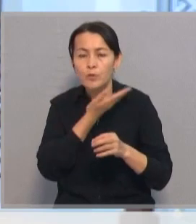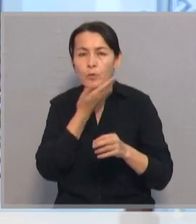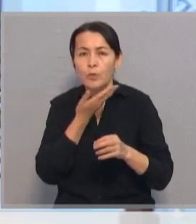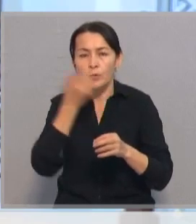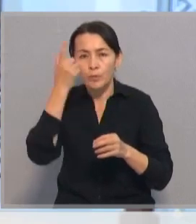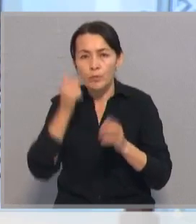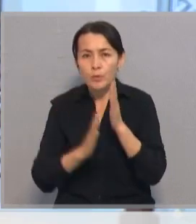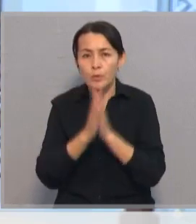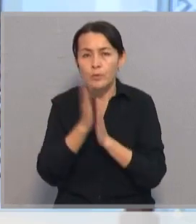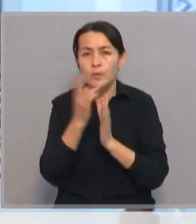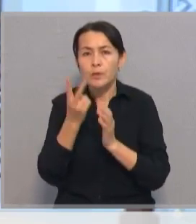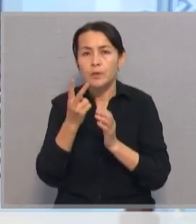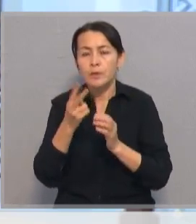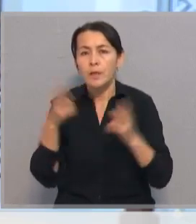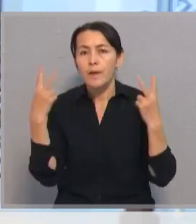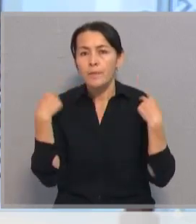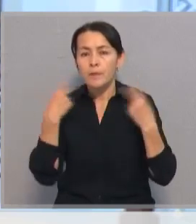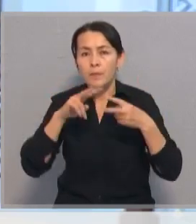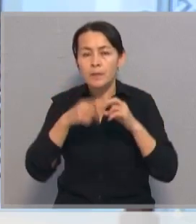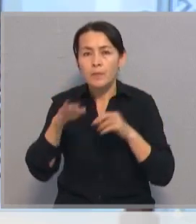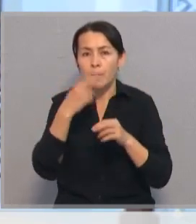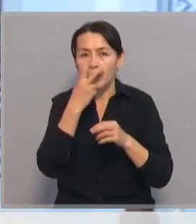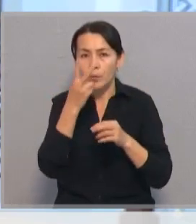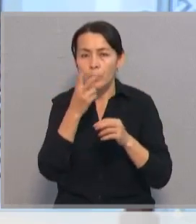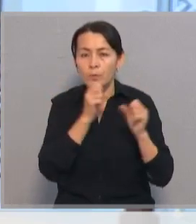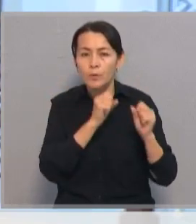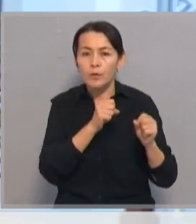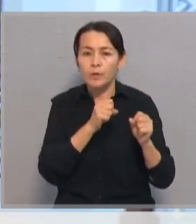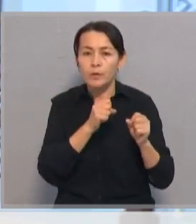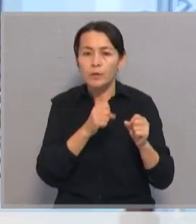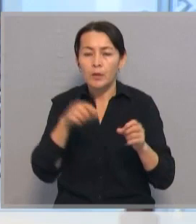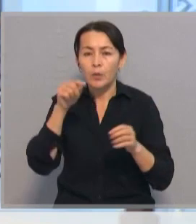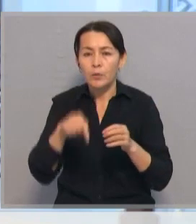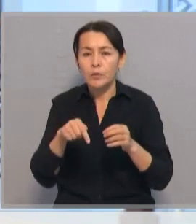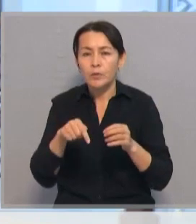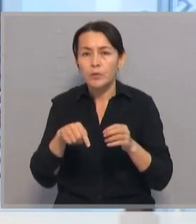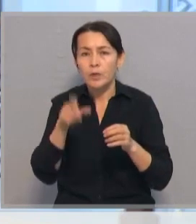соны түсініп өстік. Екіншіден сосын милиция туралы мысалы милиция қорған деген сөзді біз